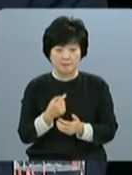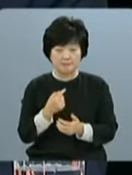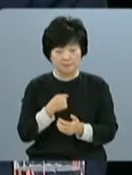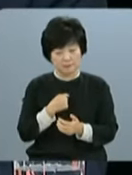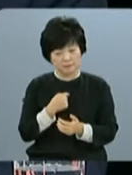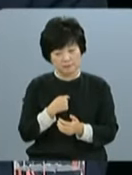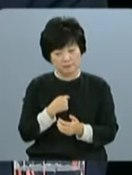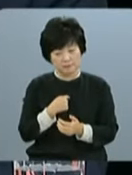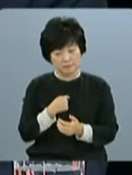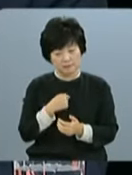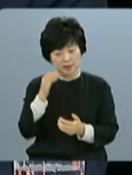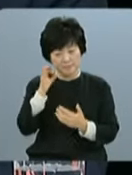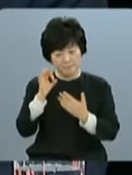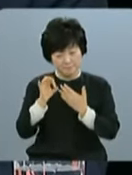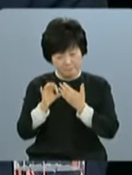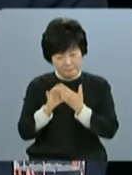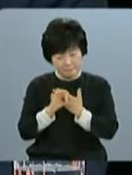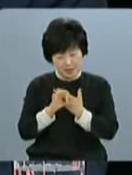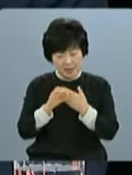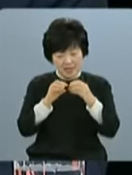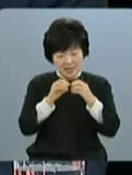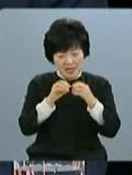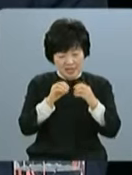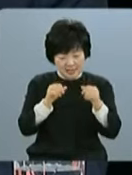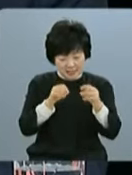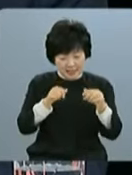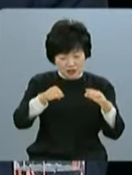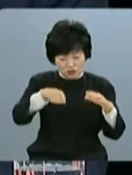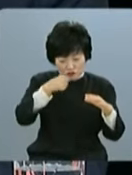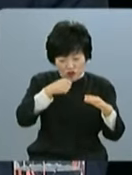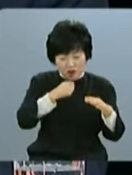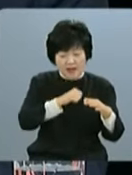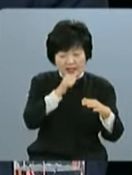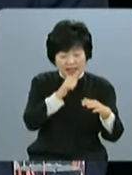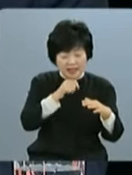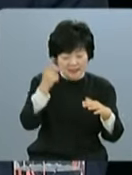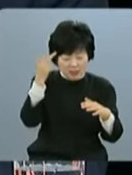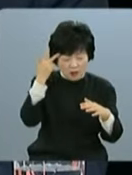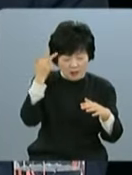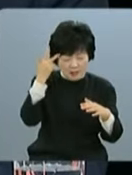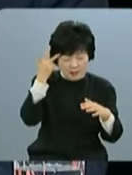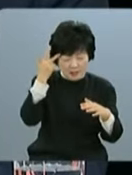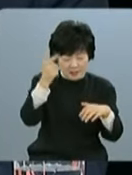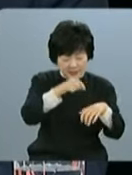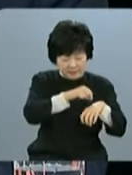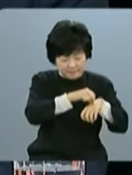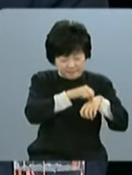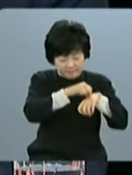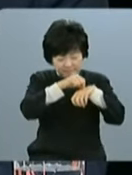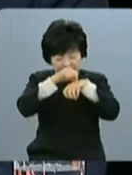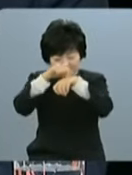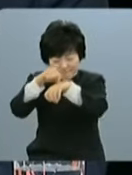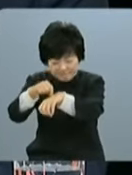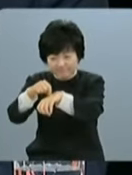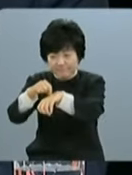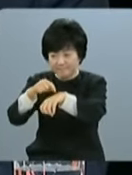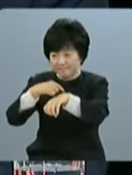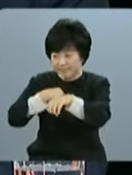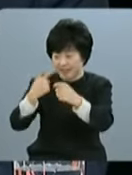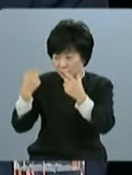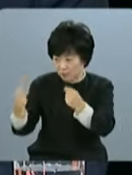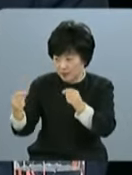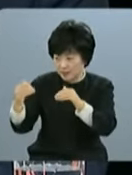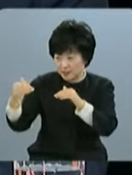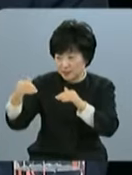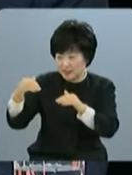저는 만약에 정말 그 흑수저로서의 정신이 끝까지 그리고 자기하고 같은